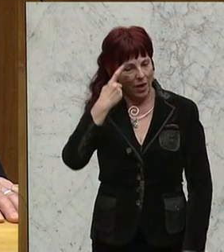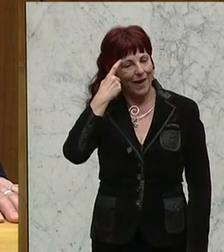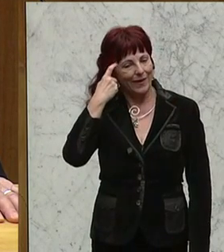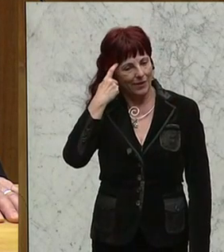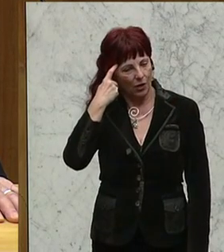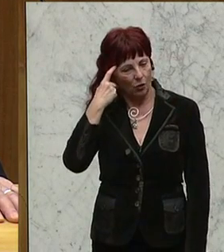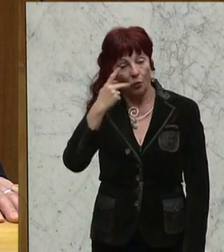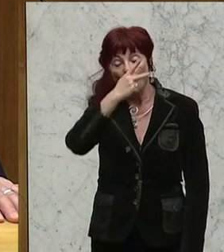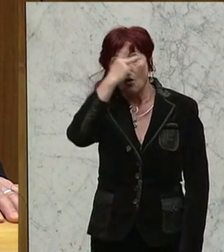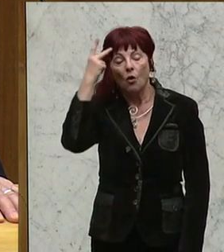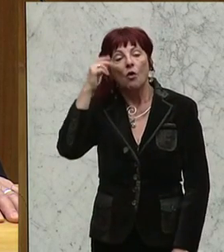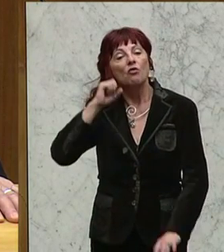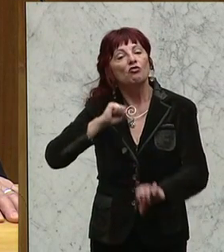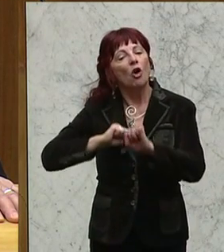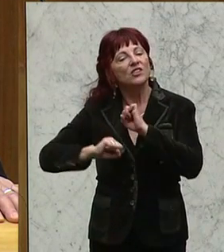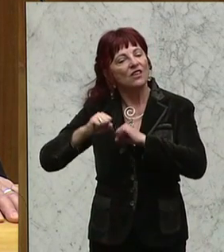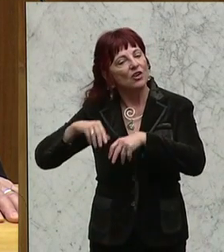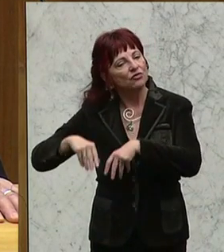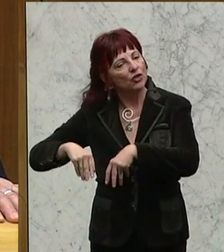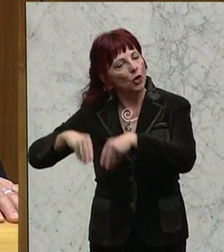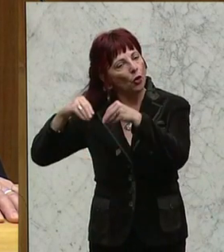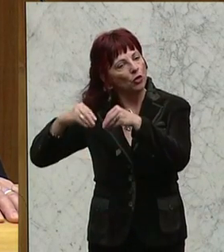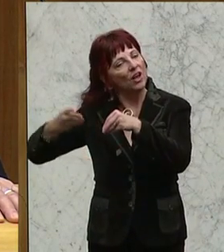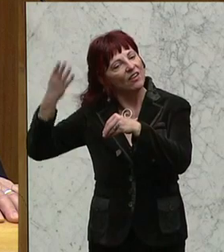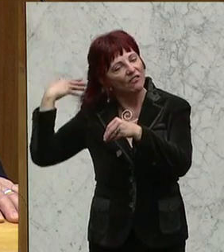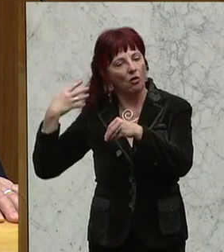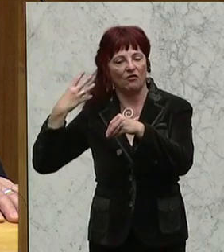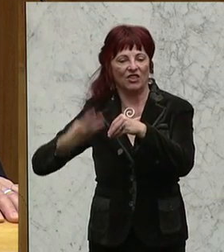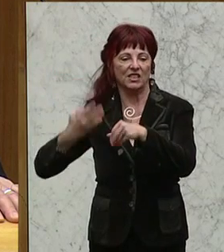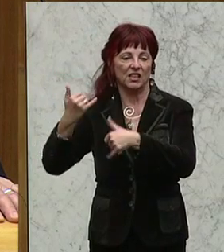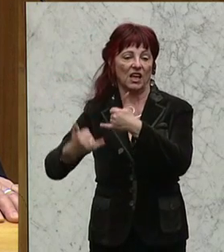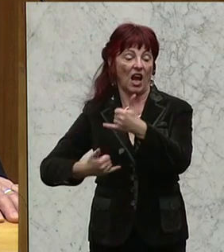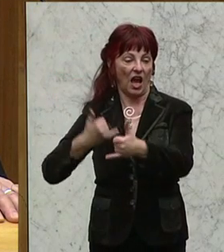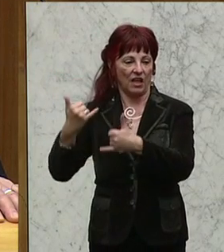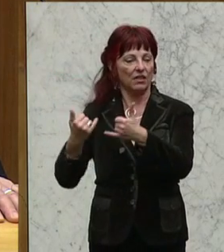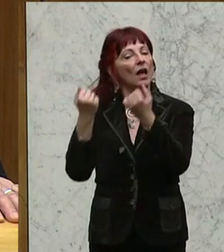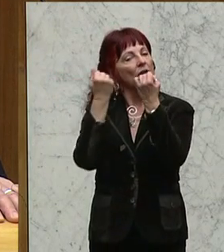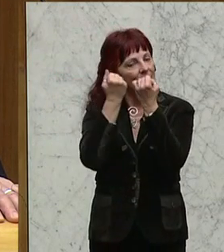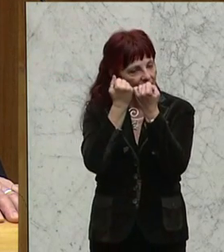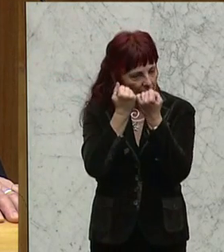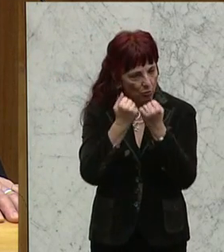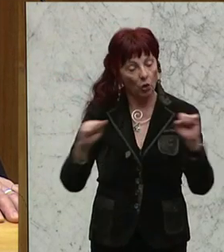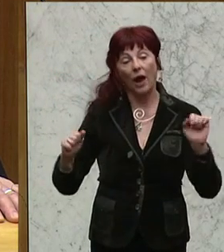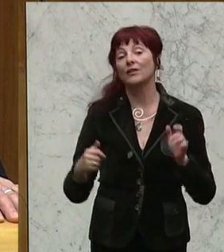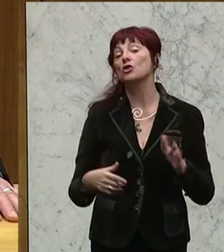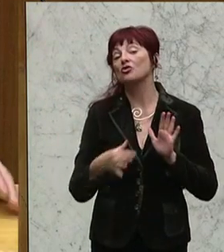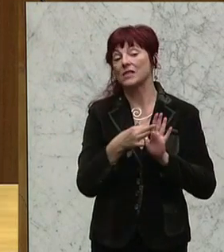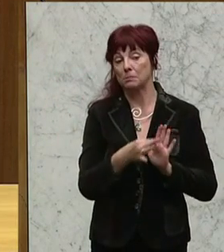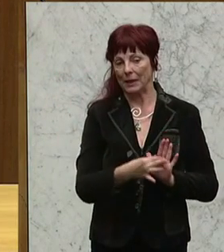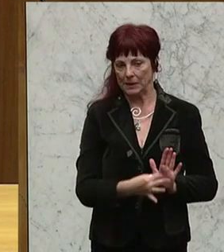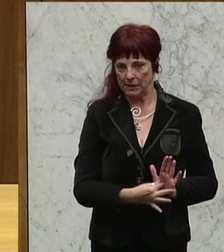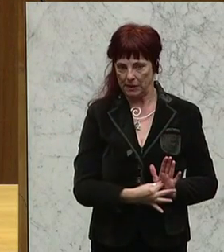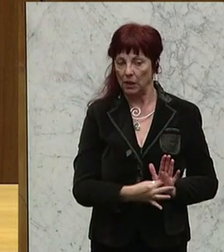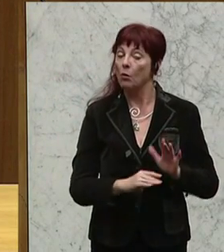Volksanwaltschaft vor 40 Jahren einer trefflichen Ausgestaltung des demokratischen Prinzips g Genüge